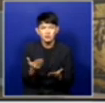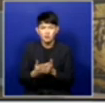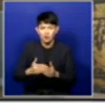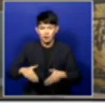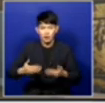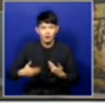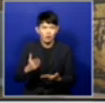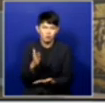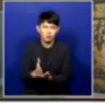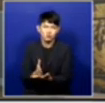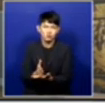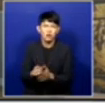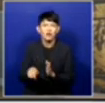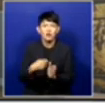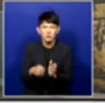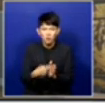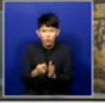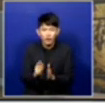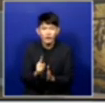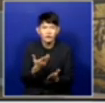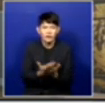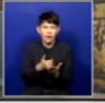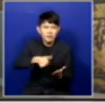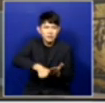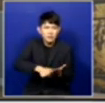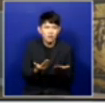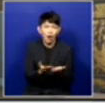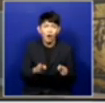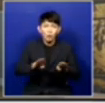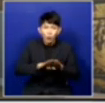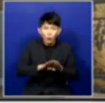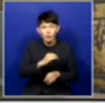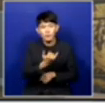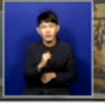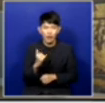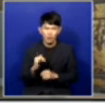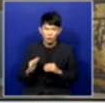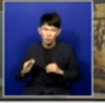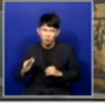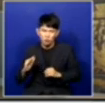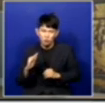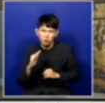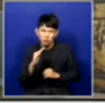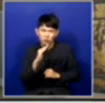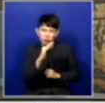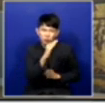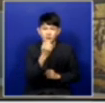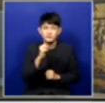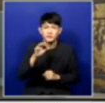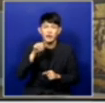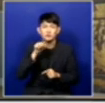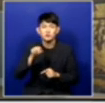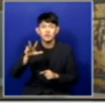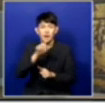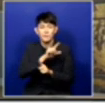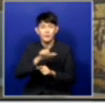ได้หนี้ครัวเรือนมีแนวโน้มสูงขึ้นถึง 13.3 ล้านเป็